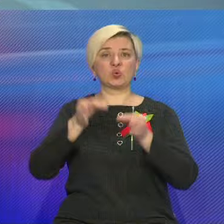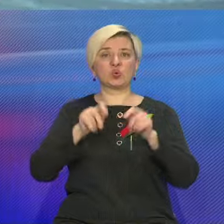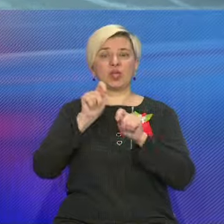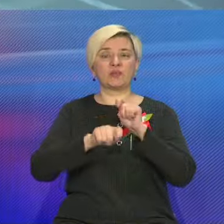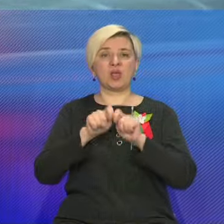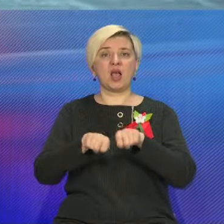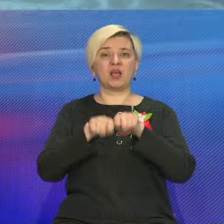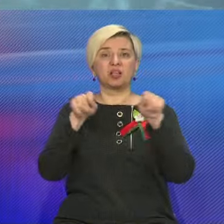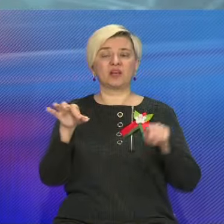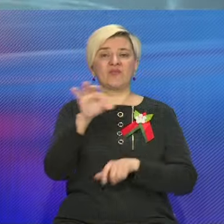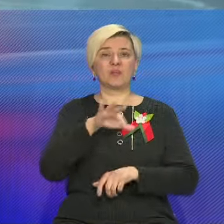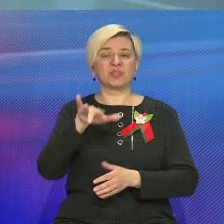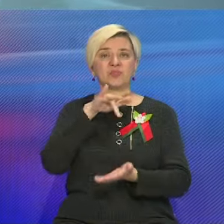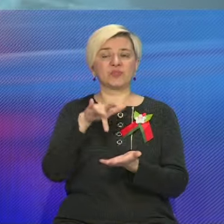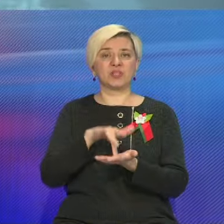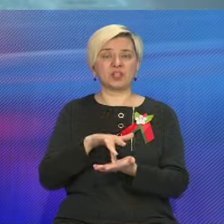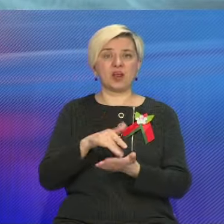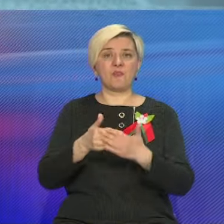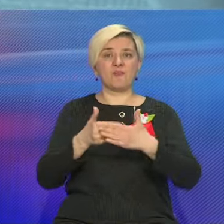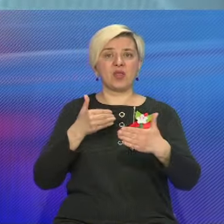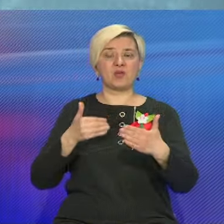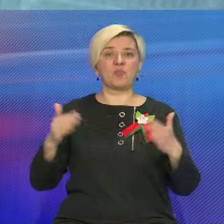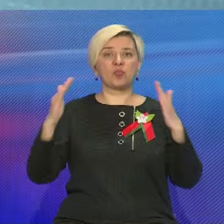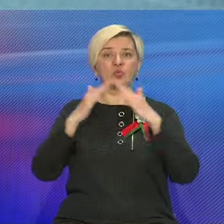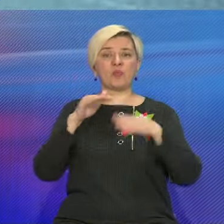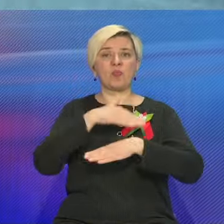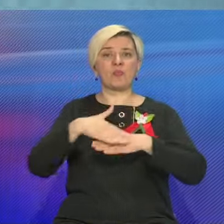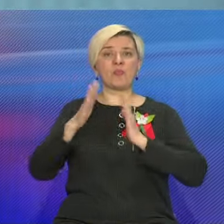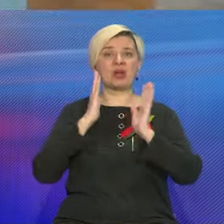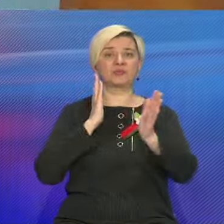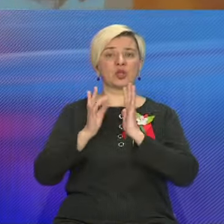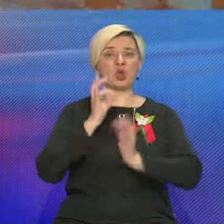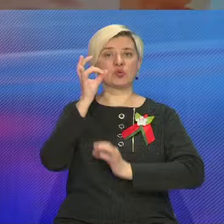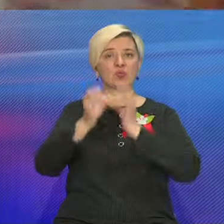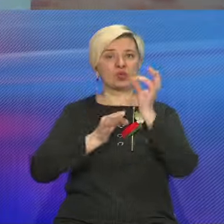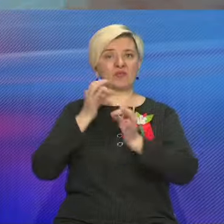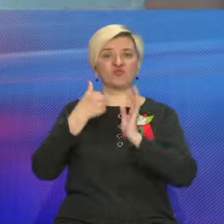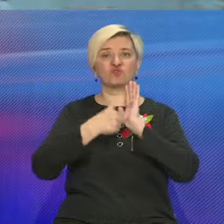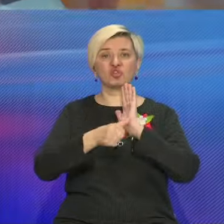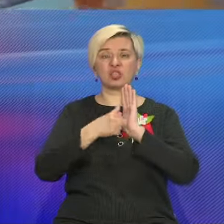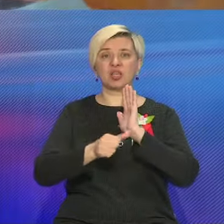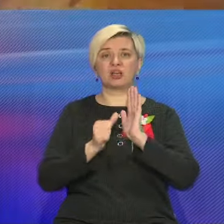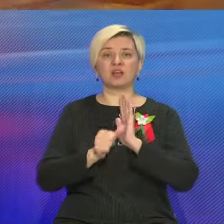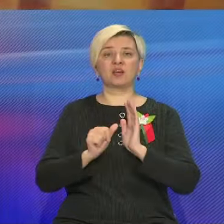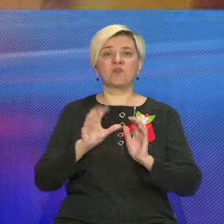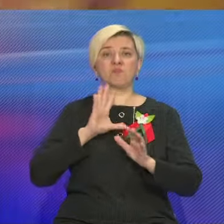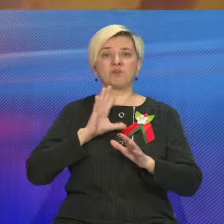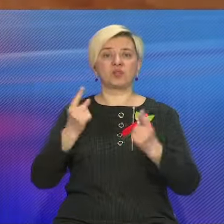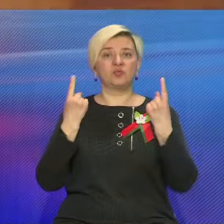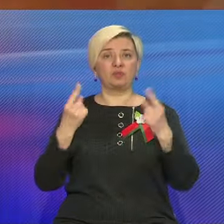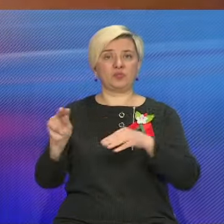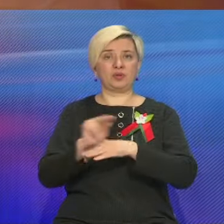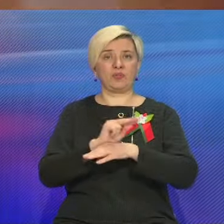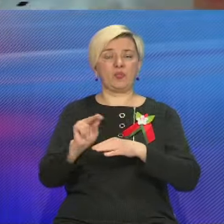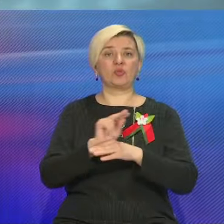адкрылі ў абласным цэнтры. Напярэдадні будынак па адрасе праспект Касманаўтаў 60 зведаў маштабную мадэрнізацыю, і цяпер